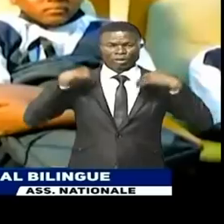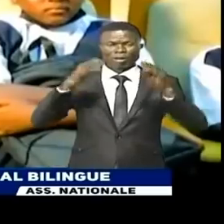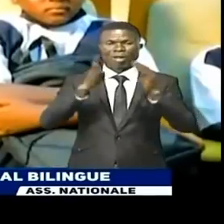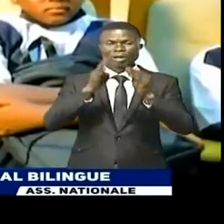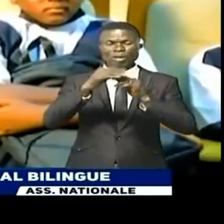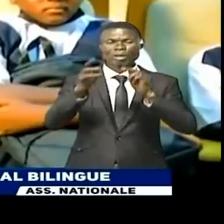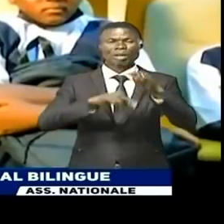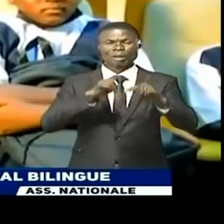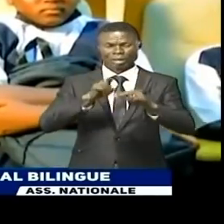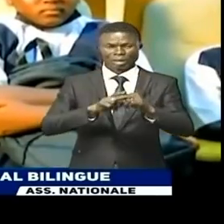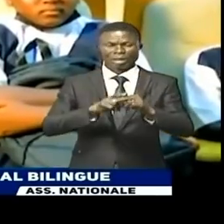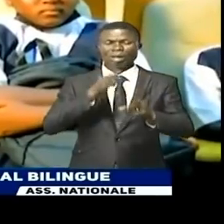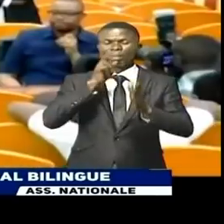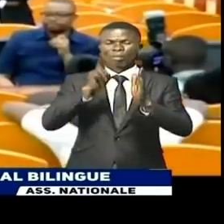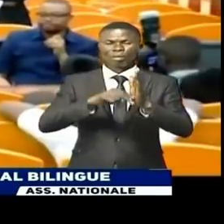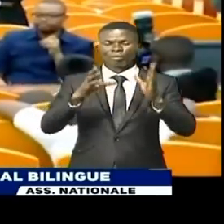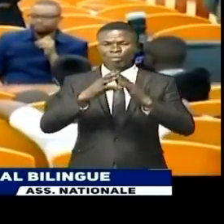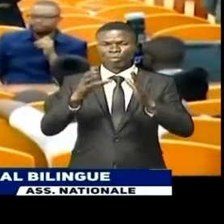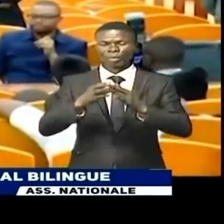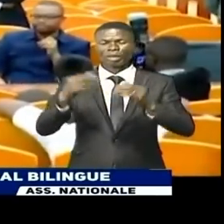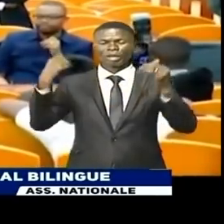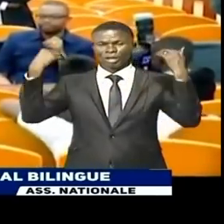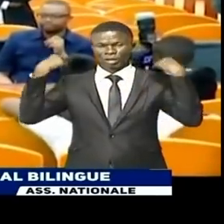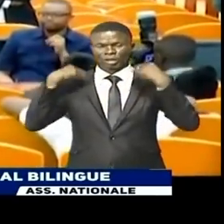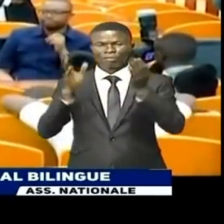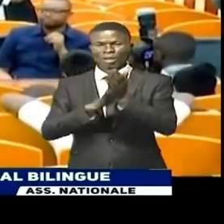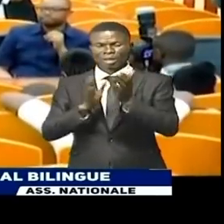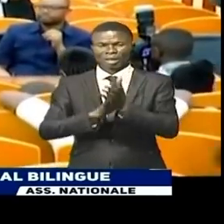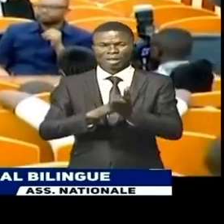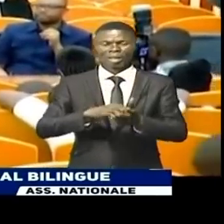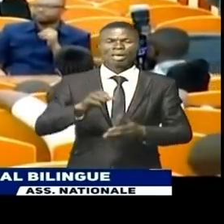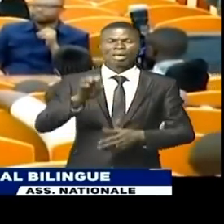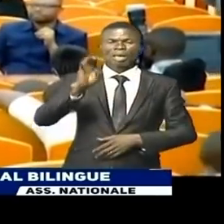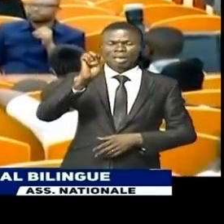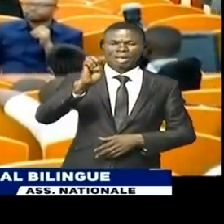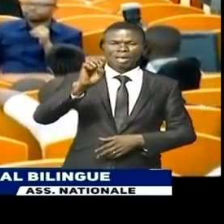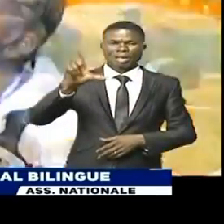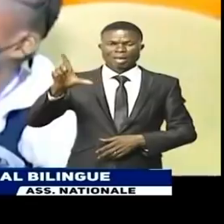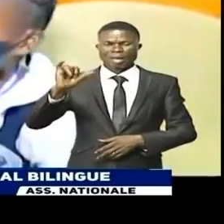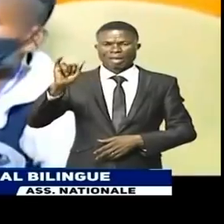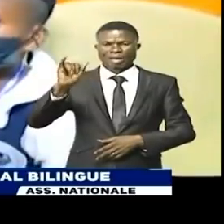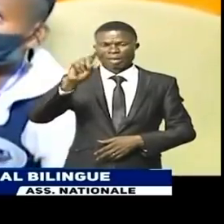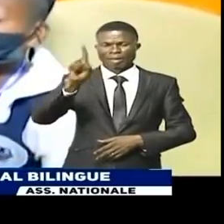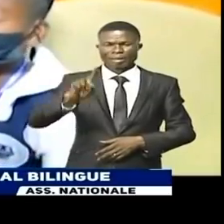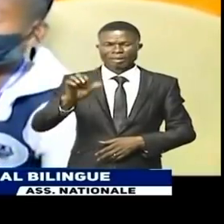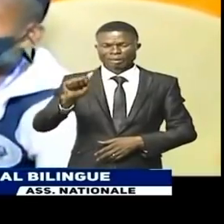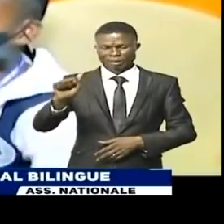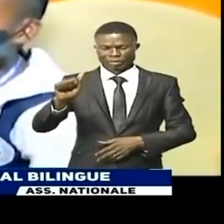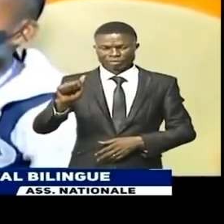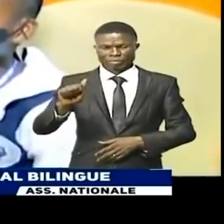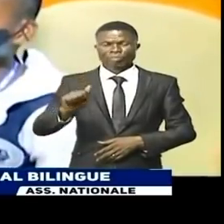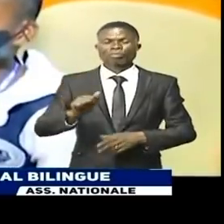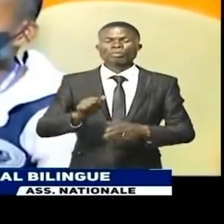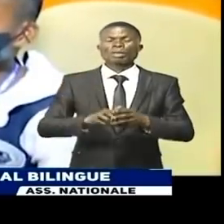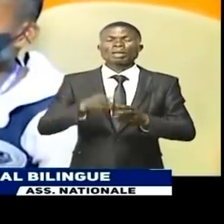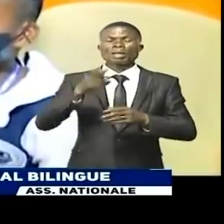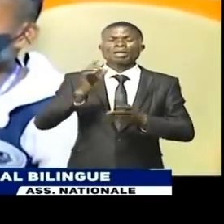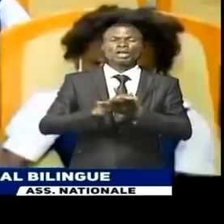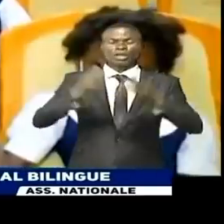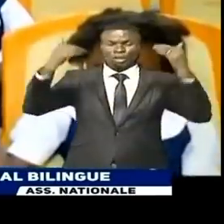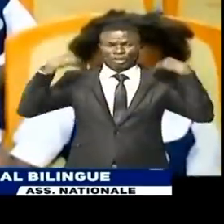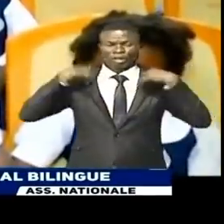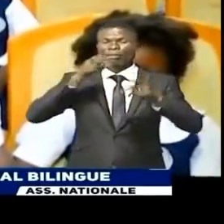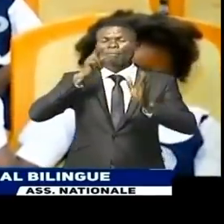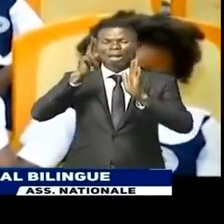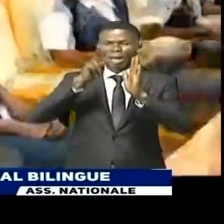du parlement et des élèves de l'école elizabeth international lynx cool christophe bouriat à éclairer